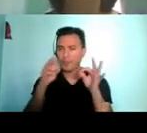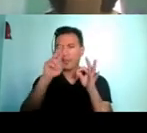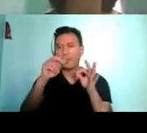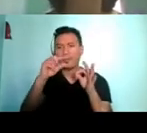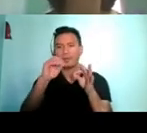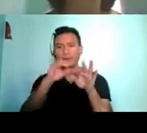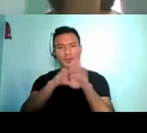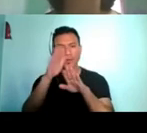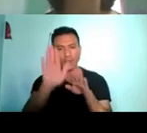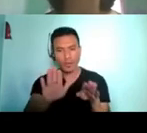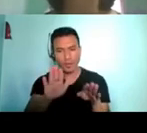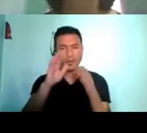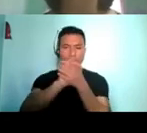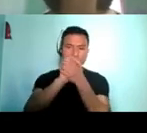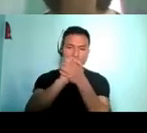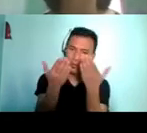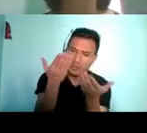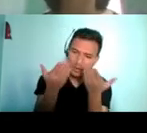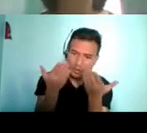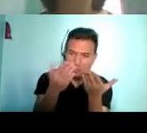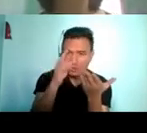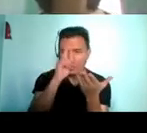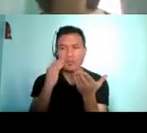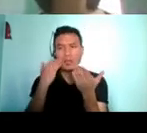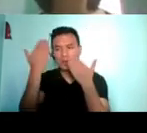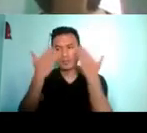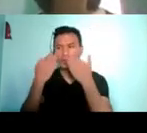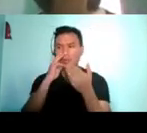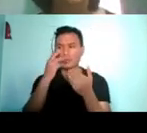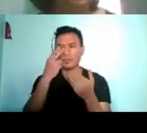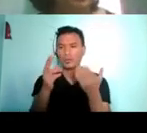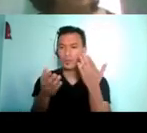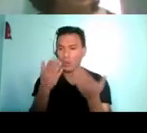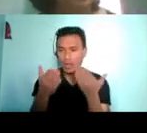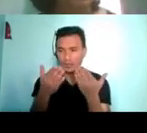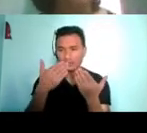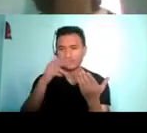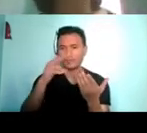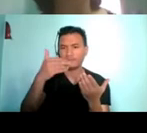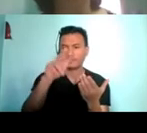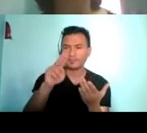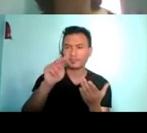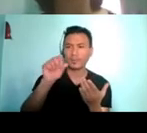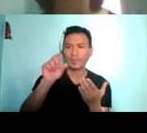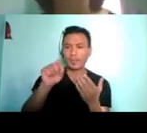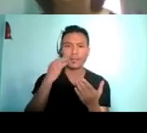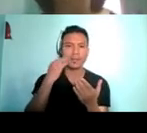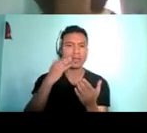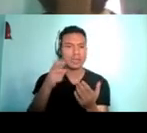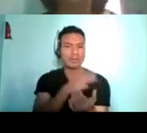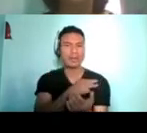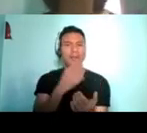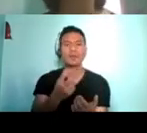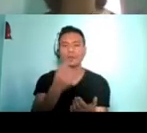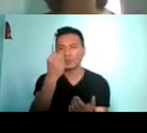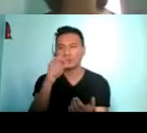जस्तै साथी हुनसक्छ होइन, एकल महिला हिंसामा परिरहेको छ भने लिली थापाज्यूको के अरे महिलाका लागि मानव अधिकार